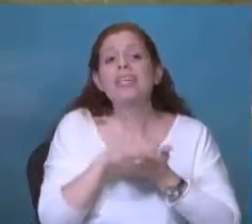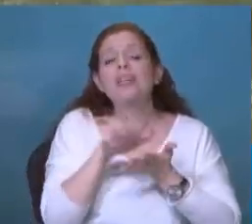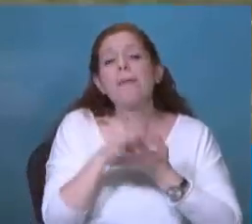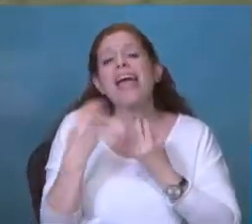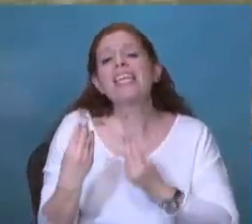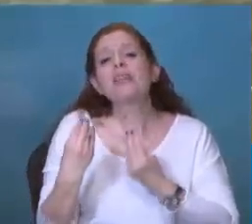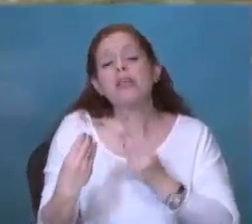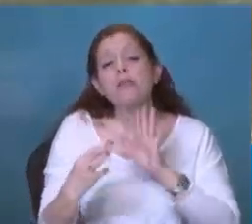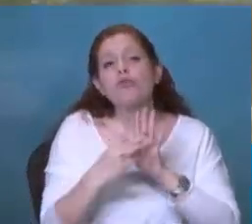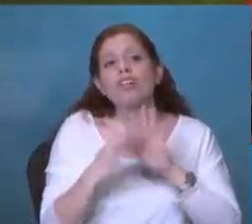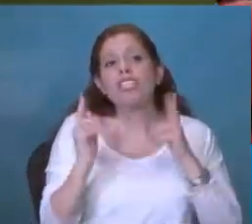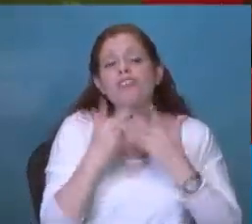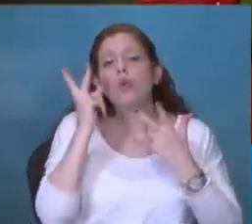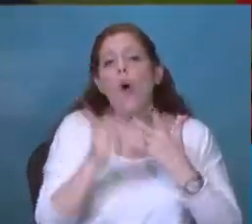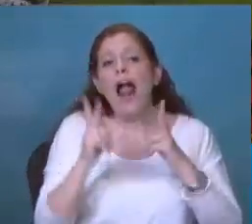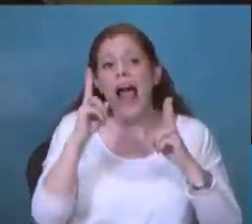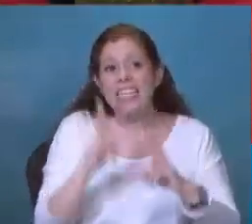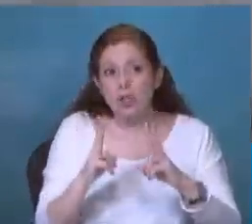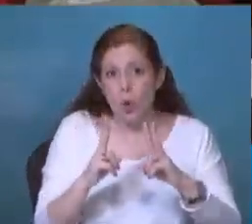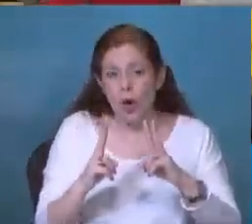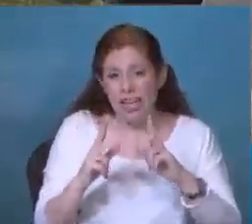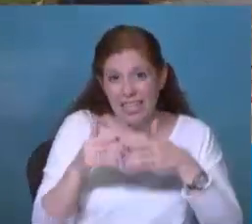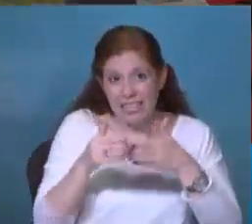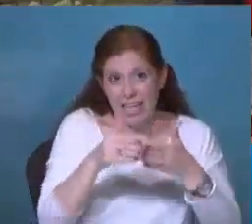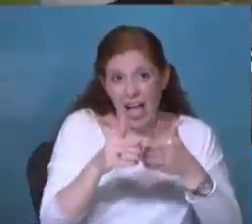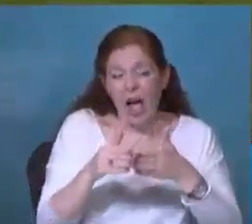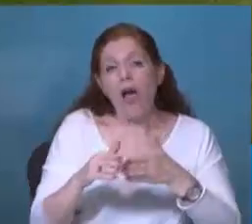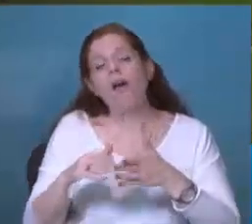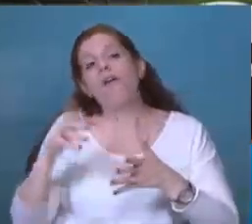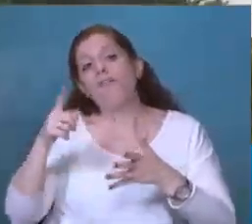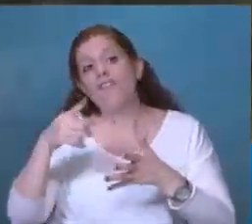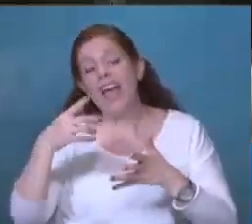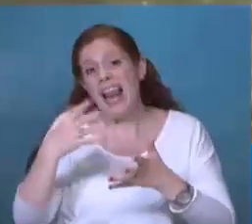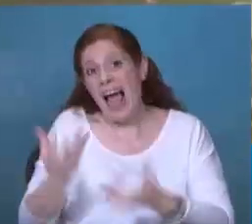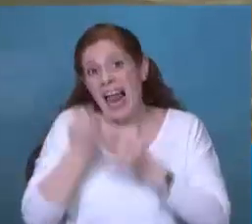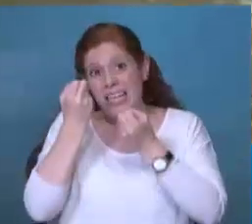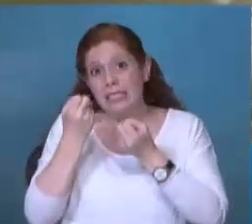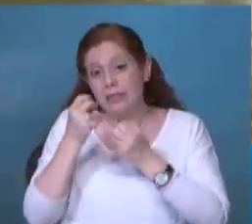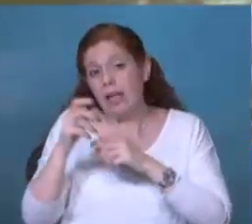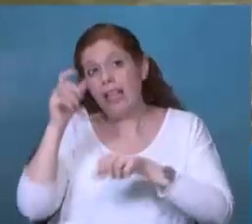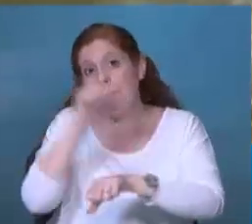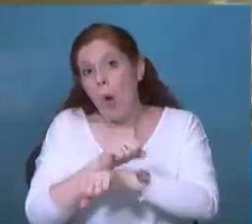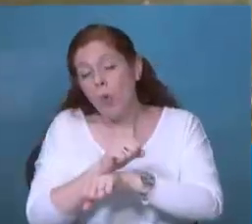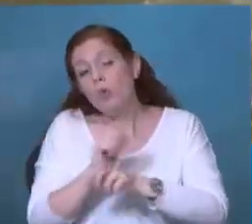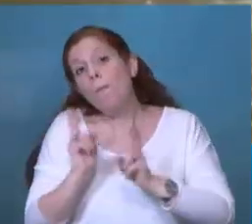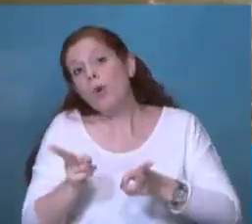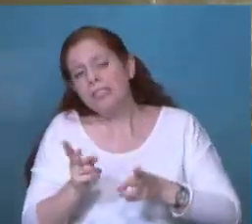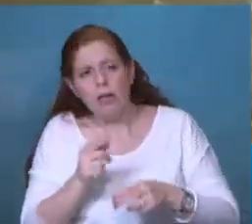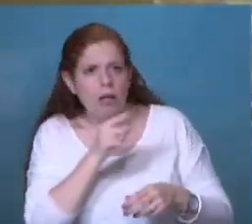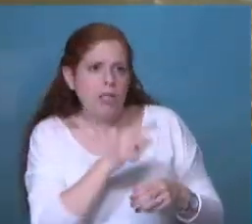יותר כדי שהצוות יוכל לעצור את הסירה ולחלץ לחוד פוטנציאלי. אנחנו מדמים עכשיו אירוע של